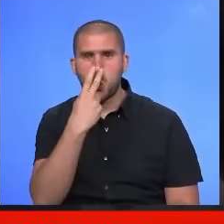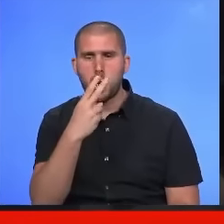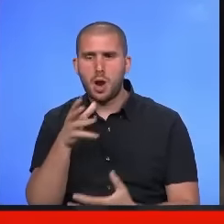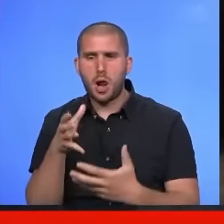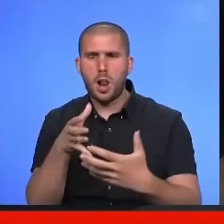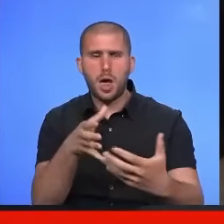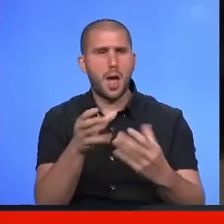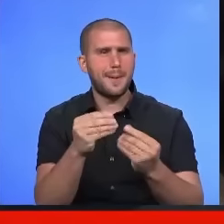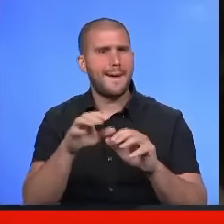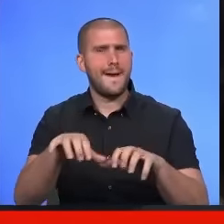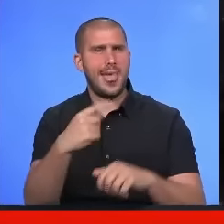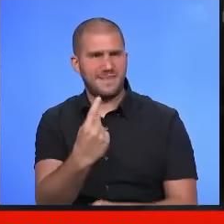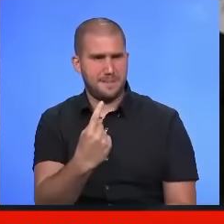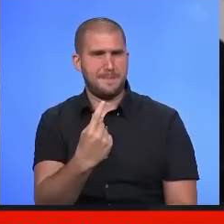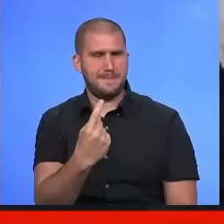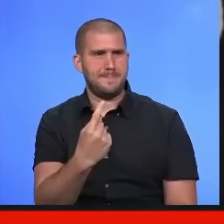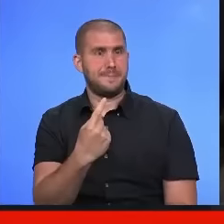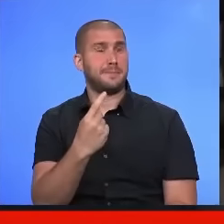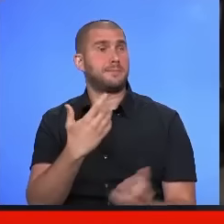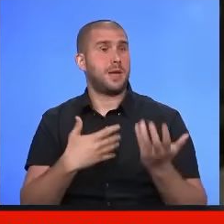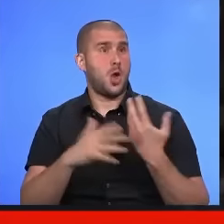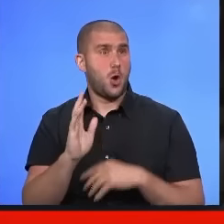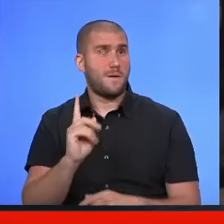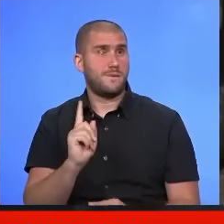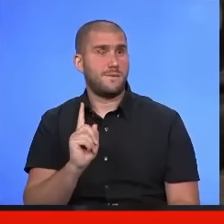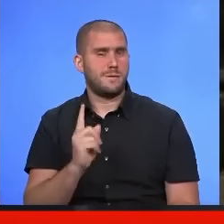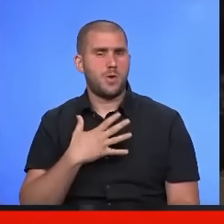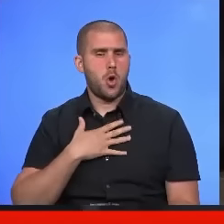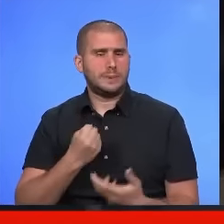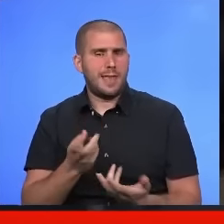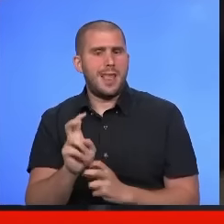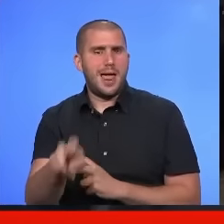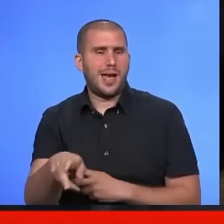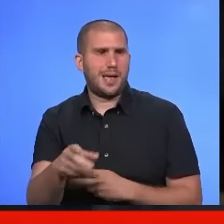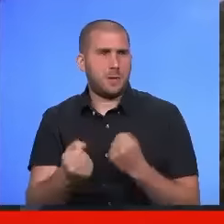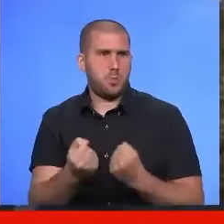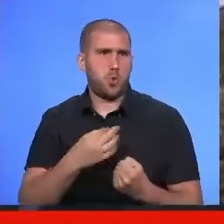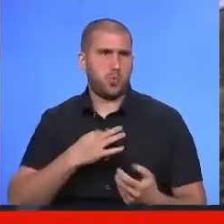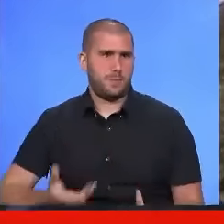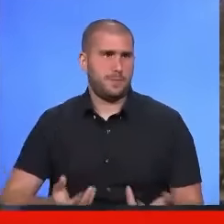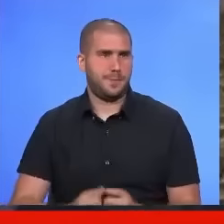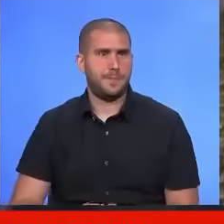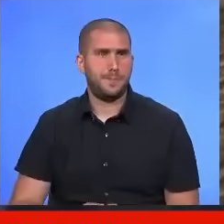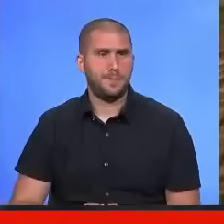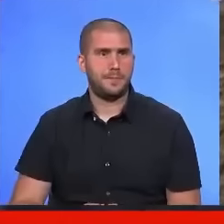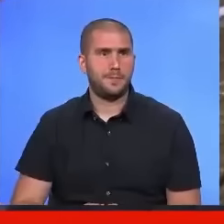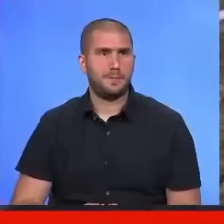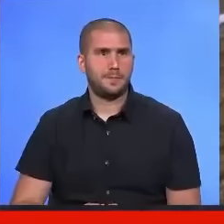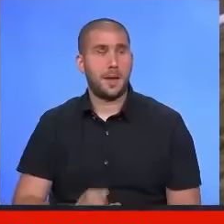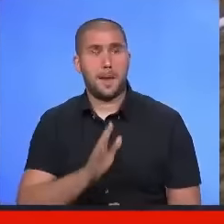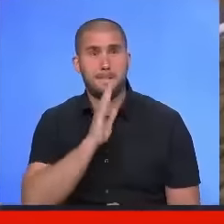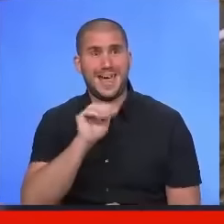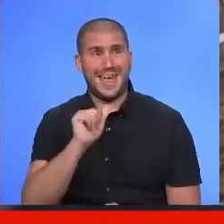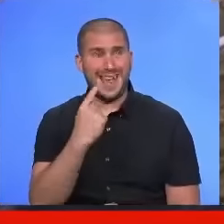להקה של כלבים לרוב לא לרדת מהרכב הבעיה של